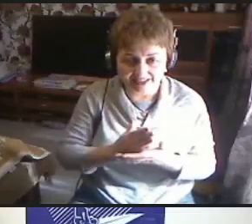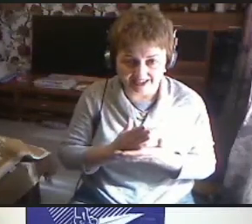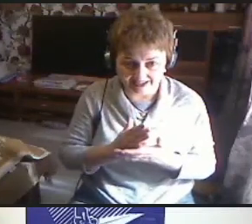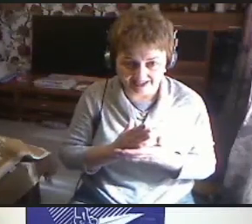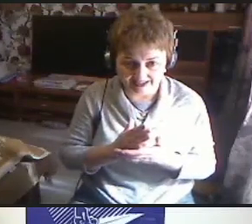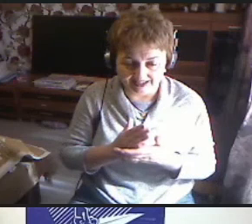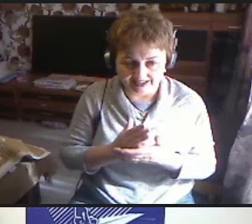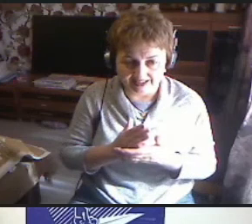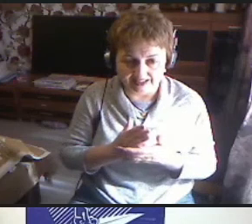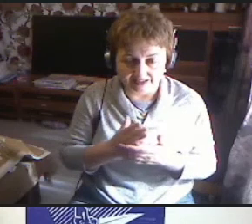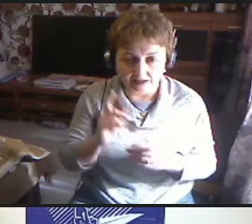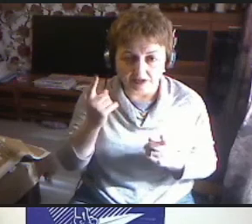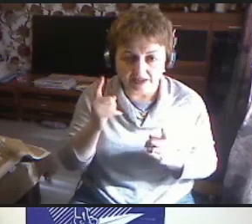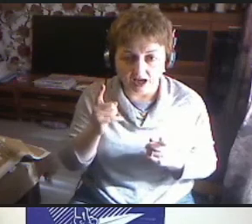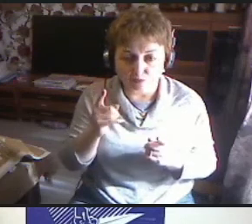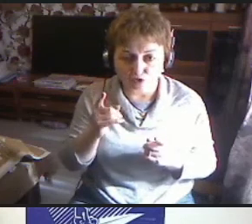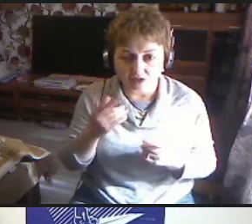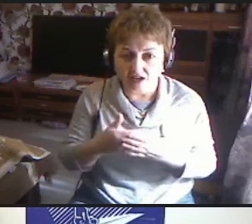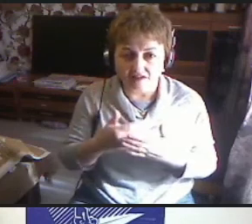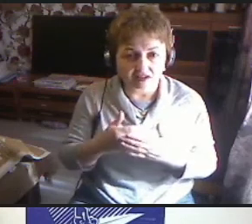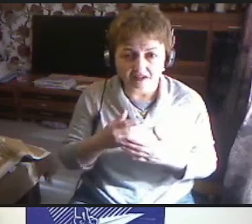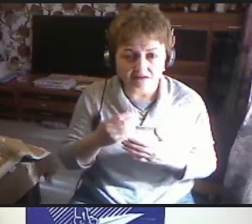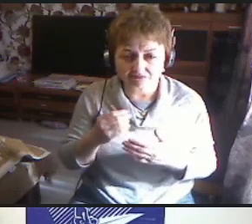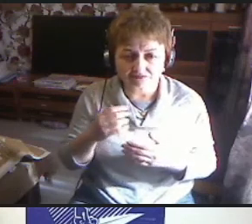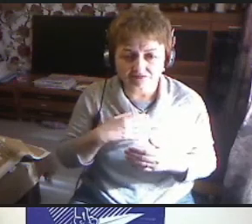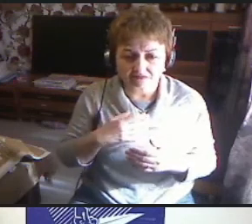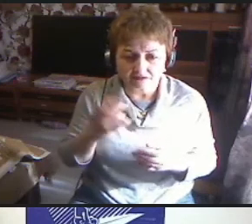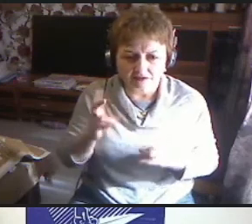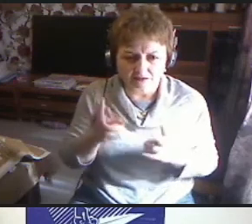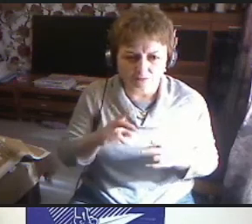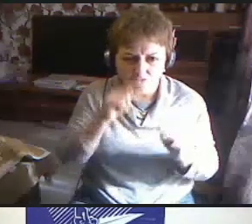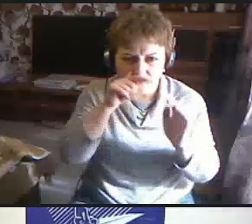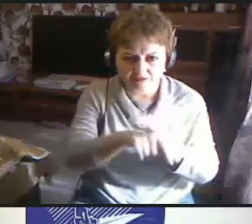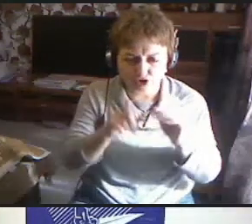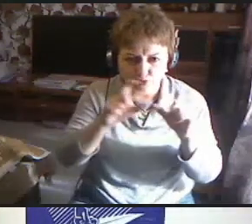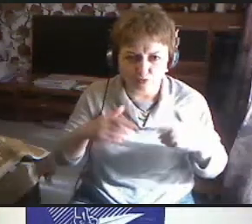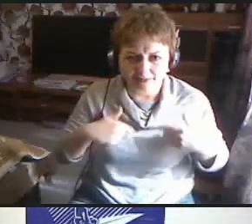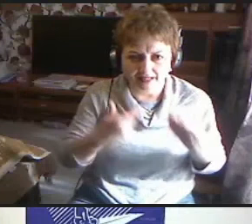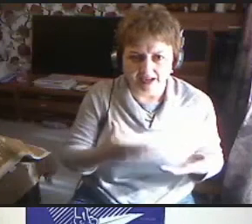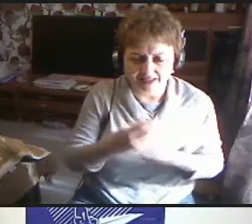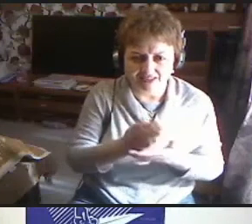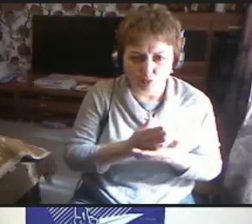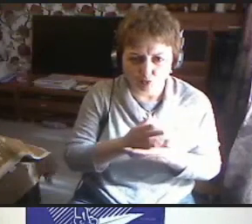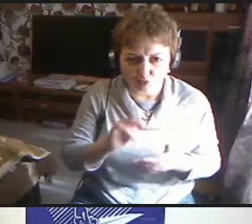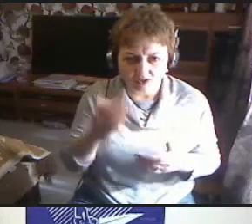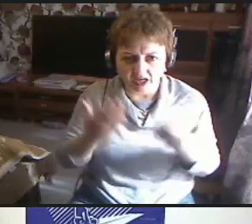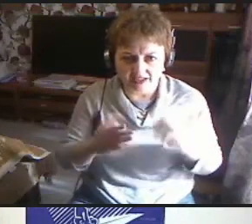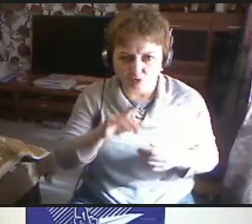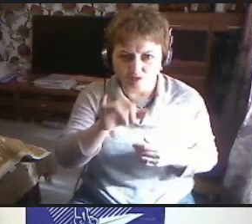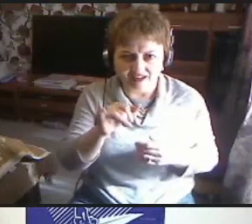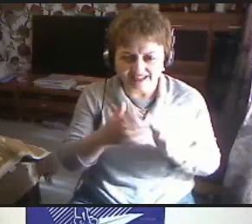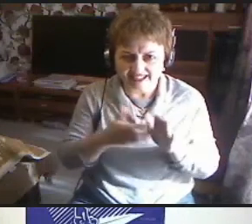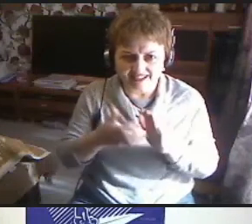есть. Потому что, наверное, не стоит соваться в школу и предлагать свои услуги, если у вас